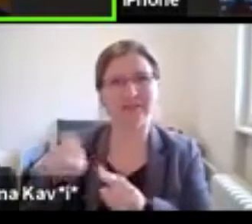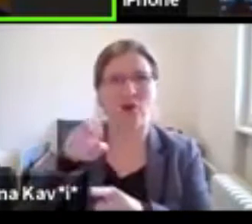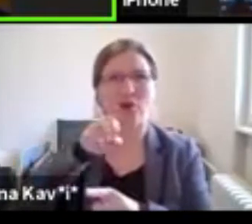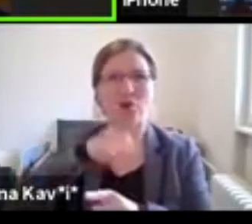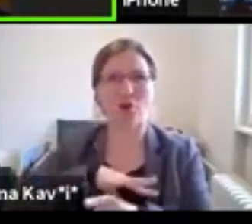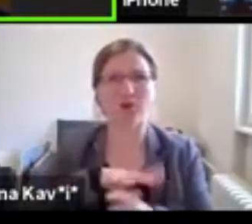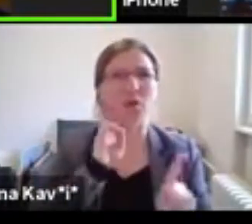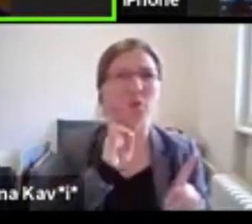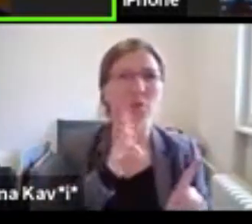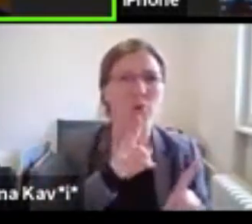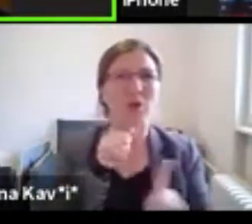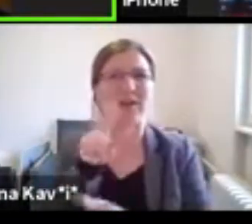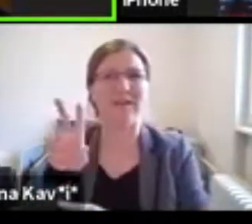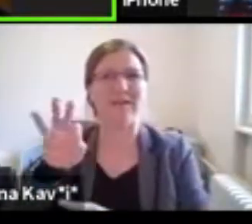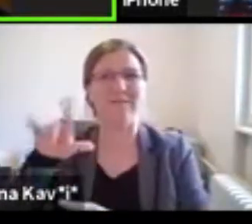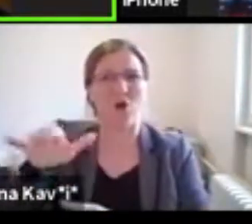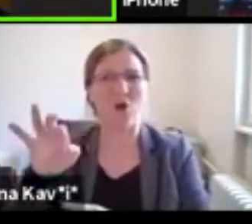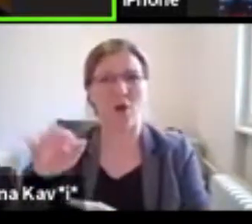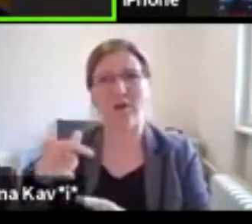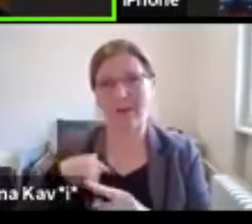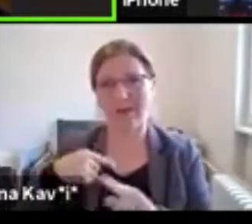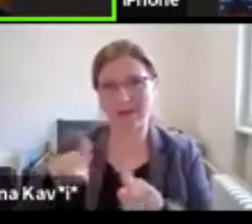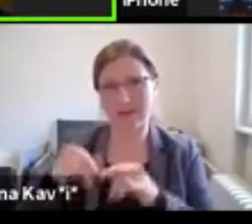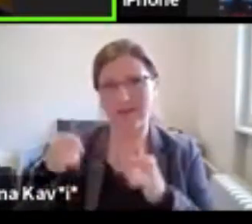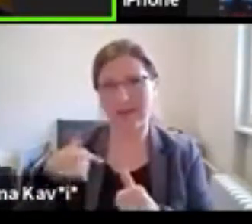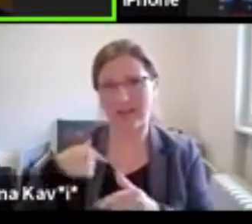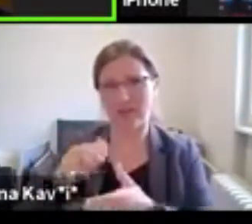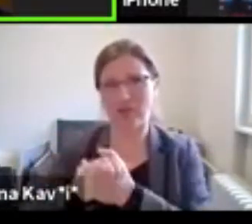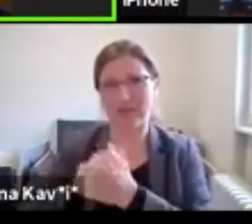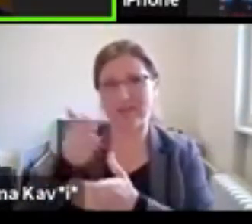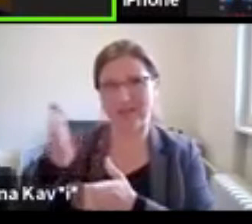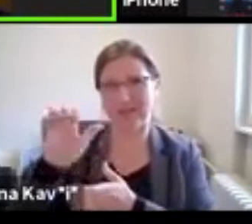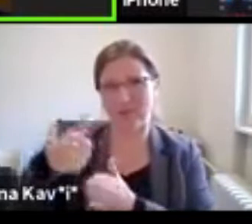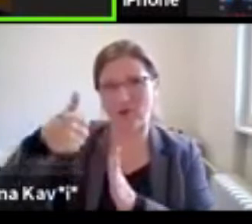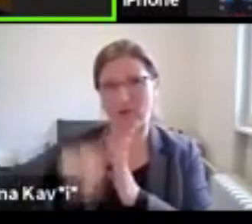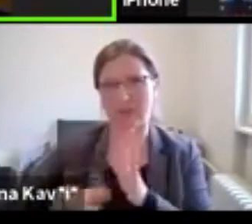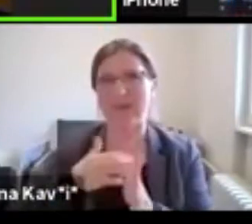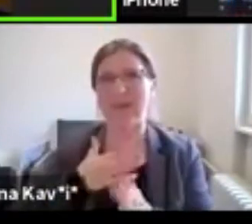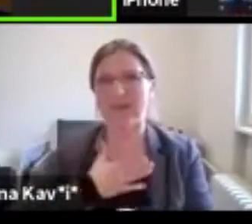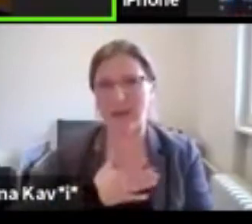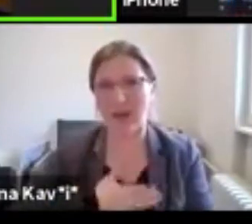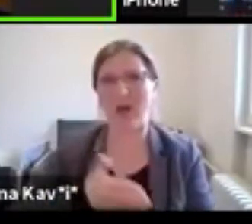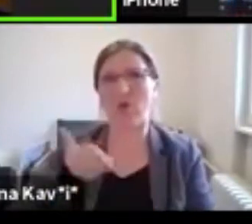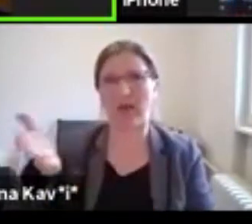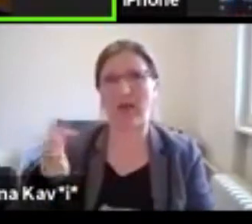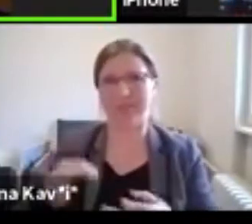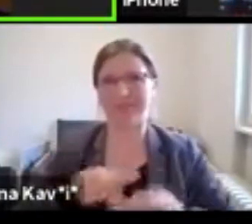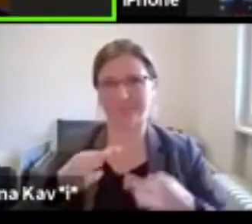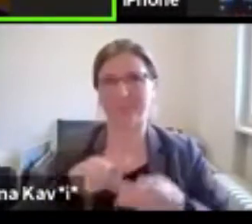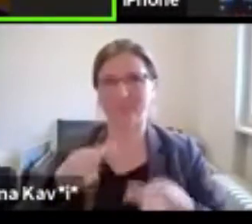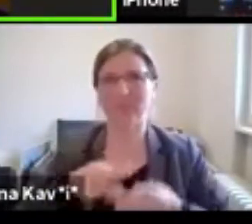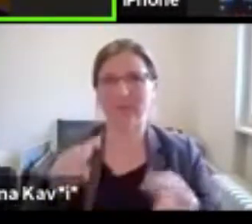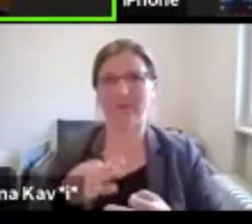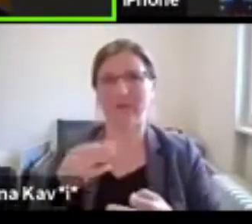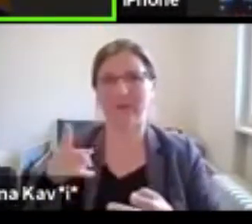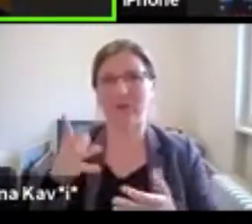još također još jednom čestitam. I drago mi je da se evo oporavio nakon ovog dijela jer